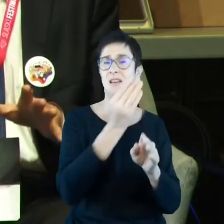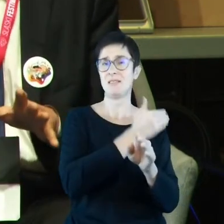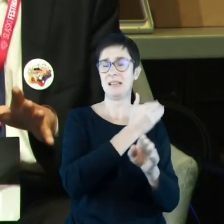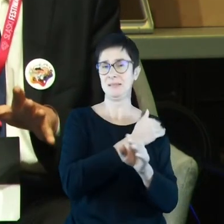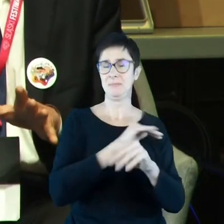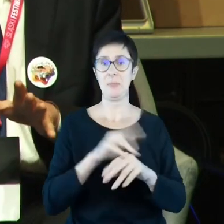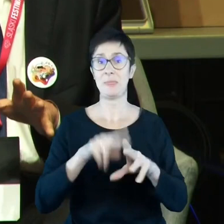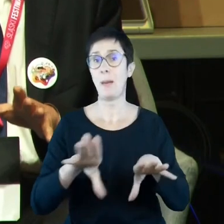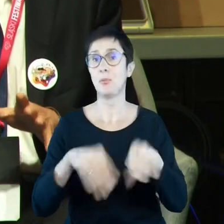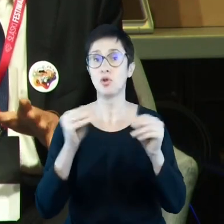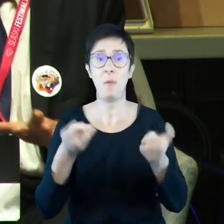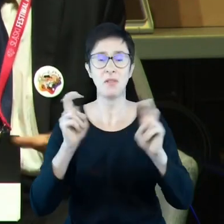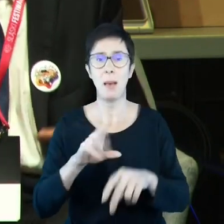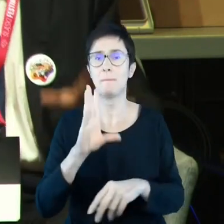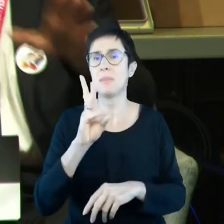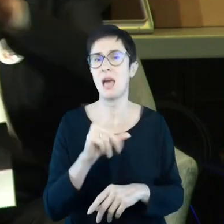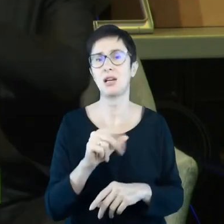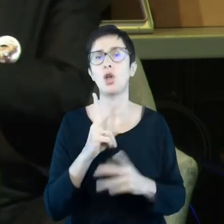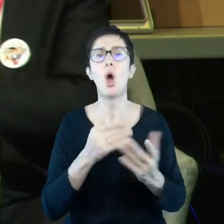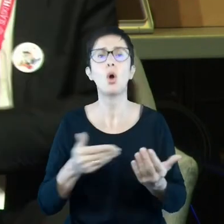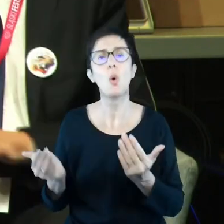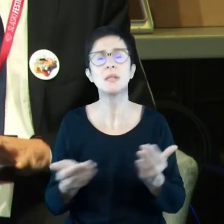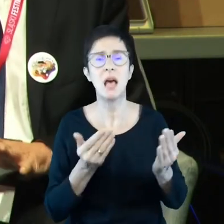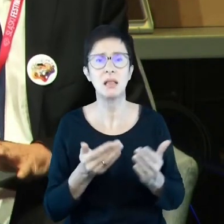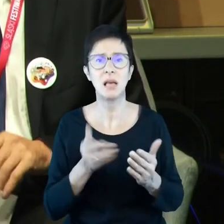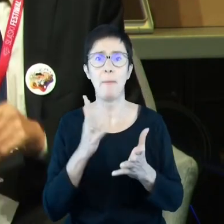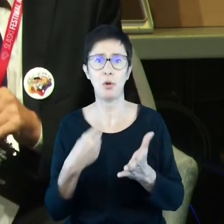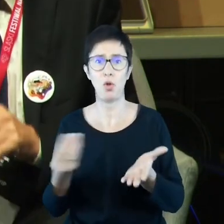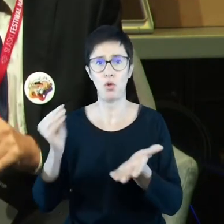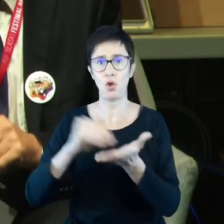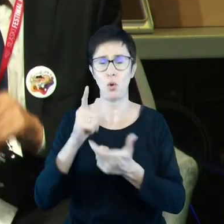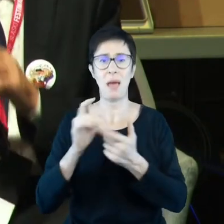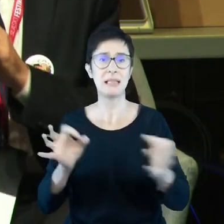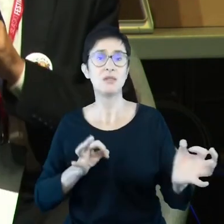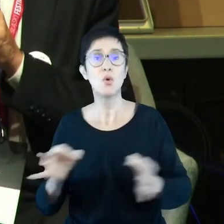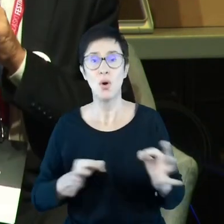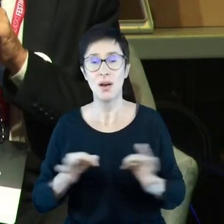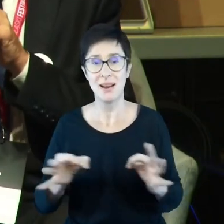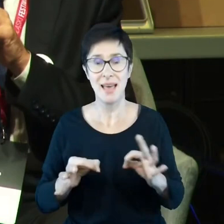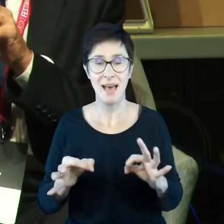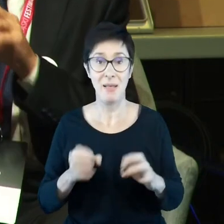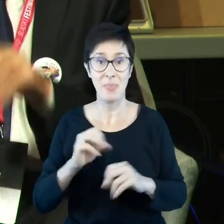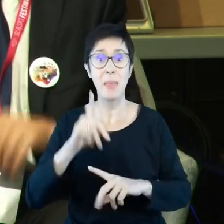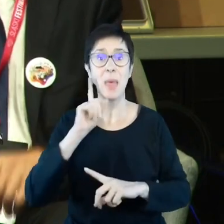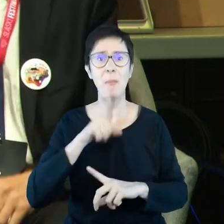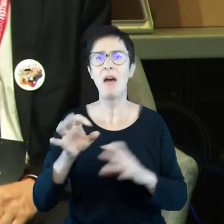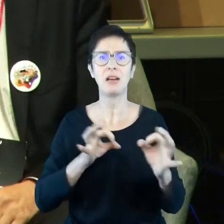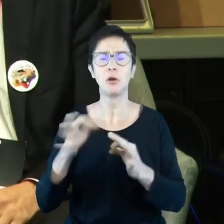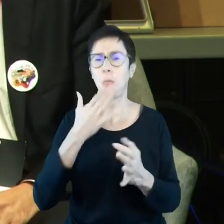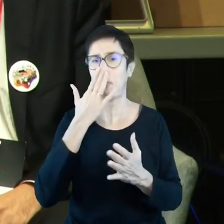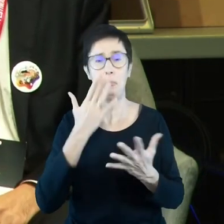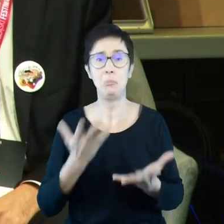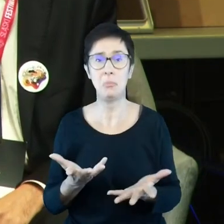piękna kołysanka, do której potem nagle dopisała się historia. I ta historia tak naprawdę mówi o